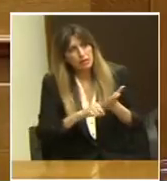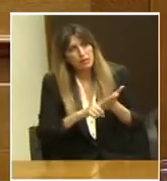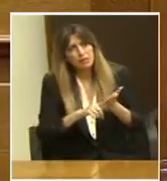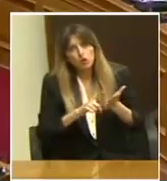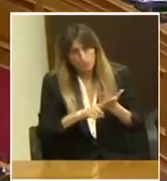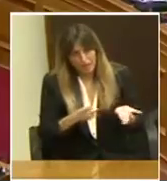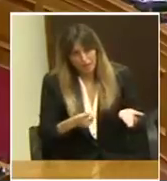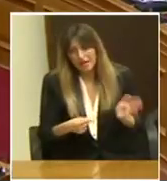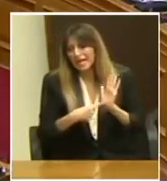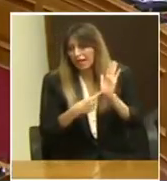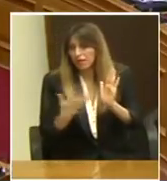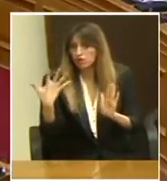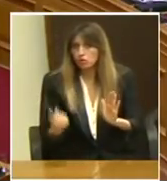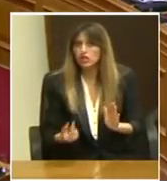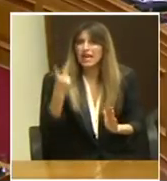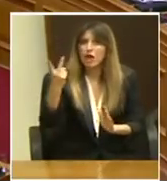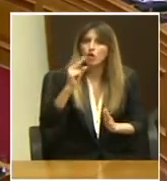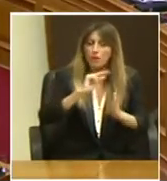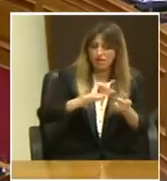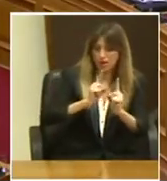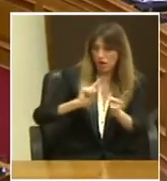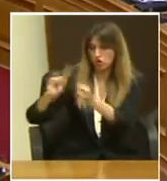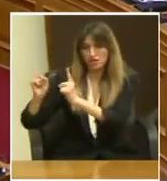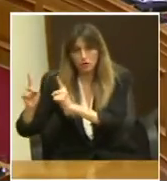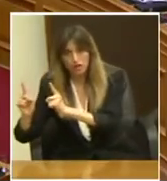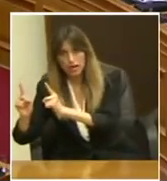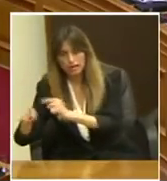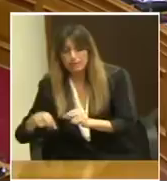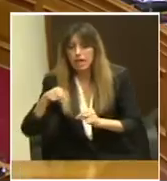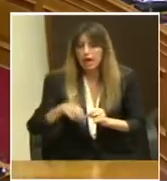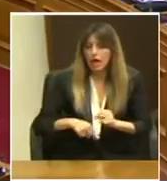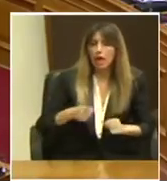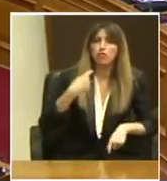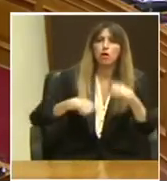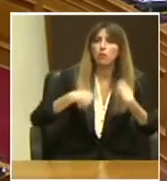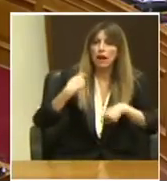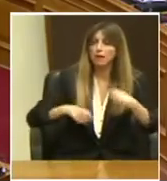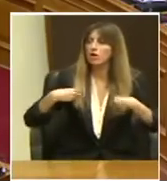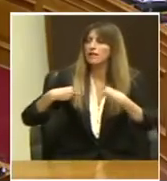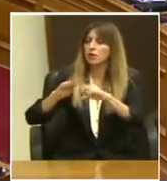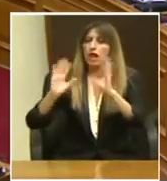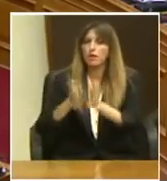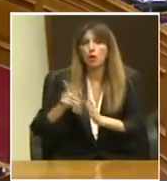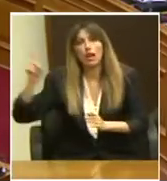Μία από εδώ για να παραδίδουμε σε αυτούς και μία από εκεί για να μας παραδίδουνε. Δεν στέκει αλλιώς αυτή η πολιτική.